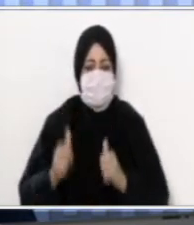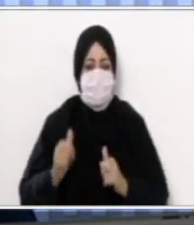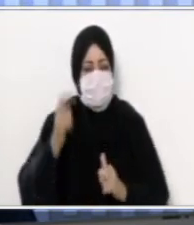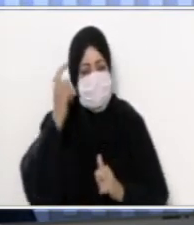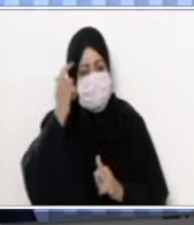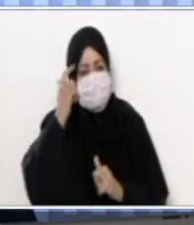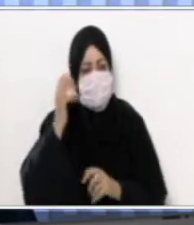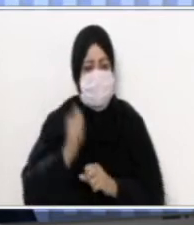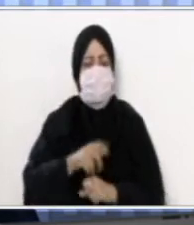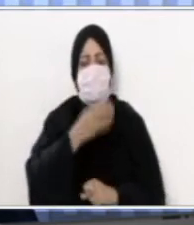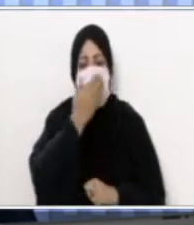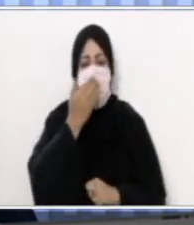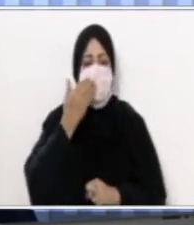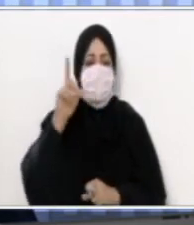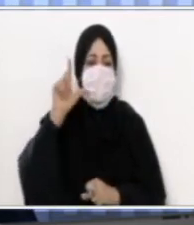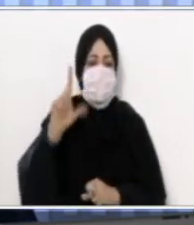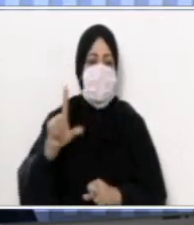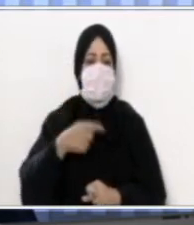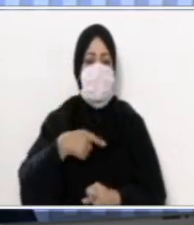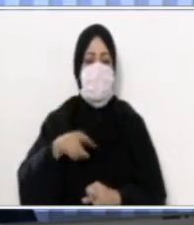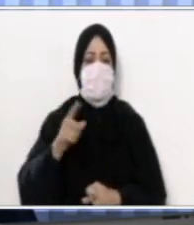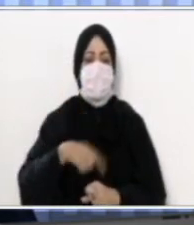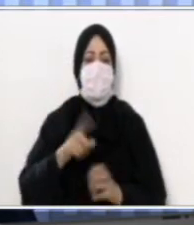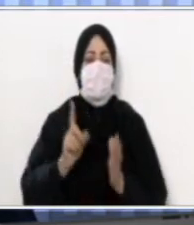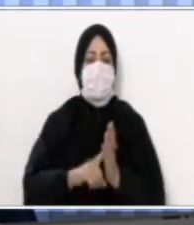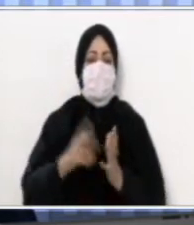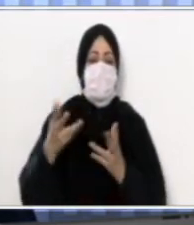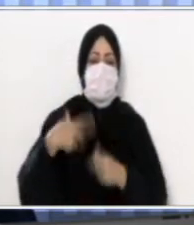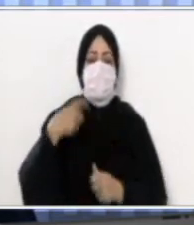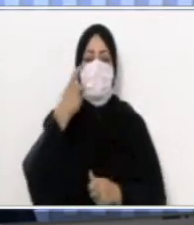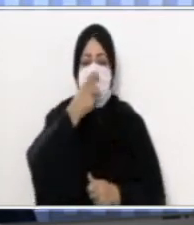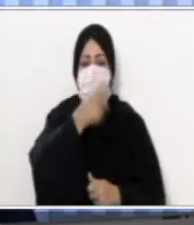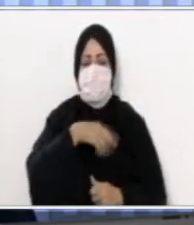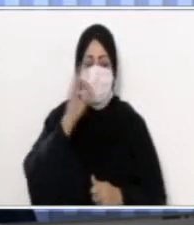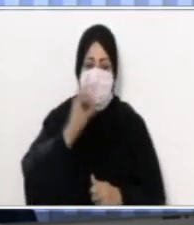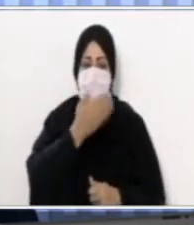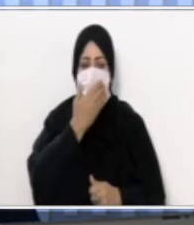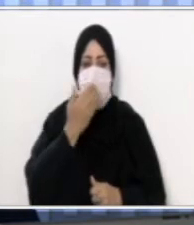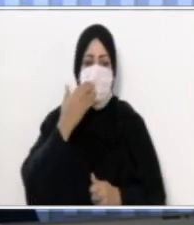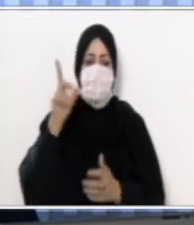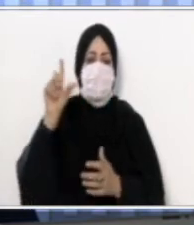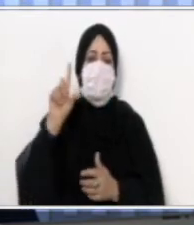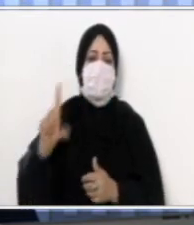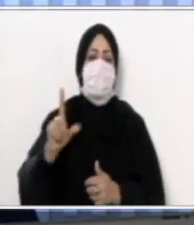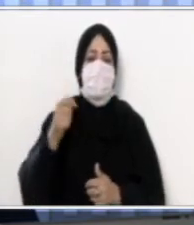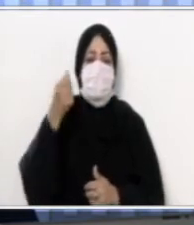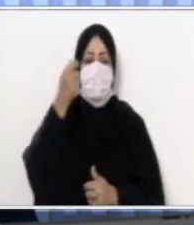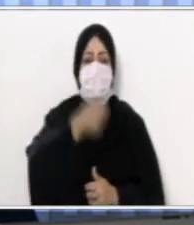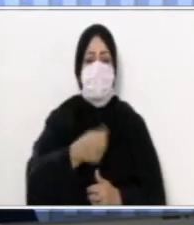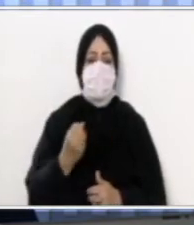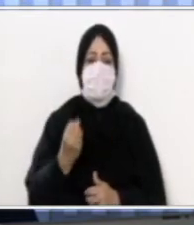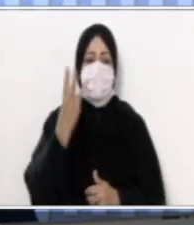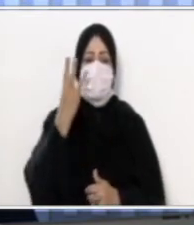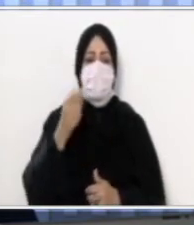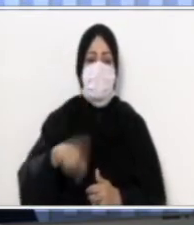احتاجتها تستعملها وصومها صحيح وتعطي فدية 3 دينارات عن اليوم الذي استعملت فيه البخاخة.